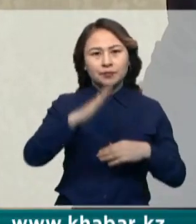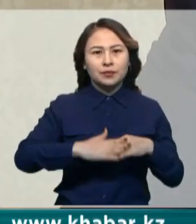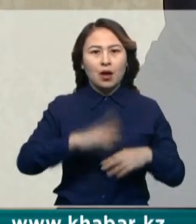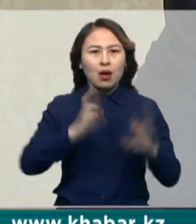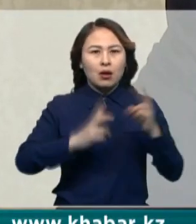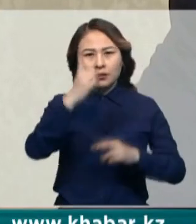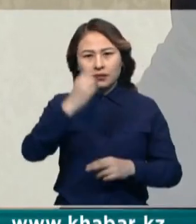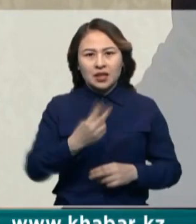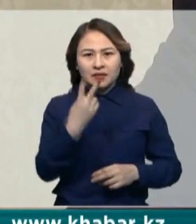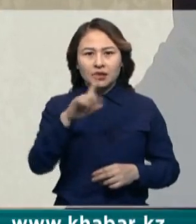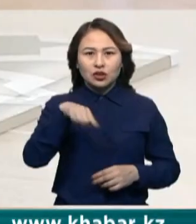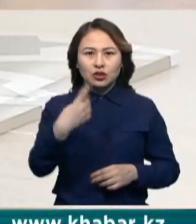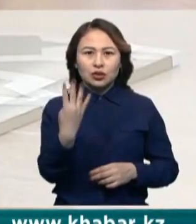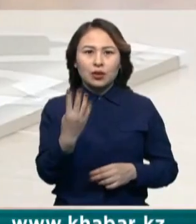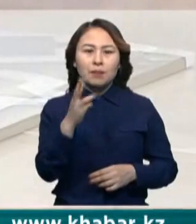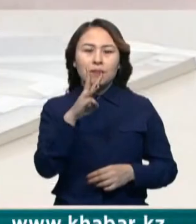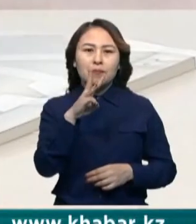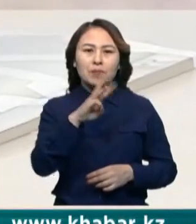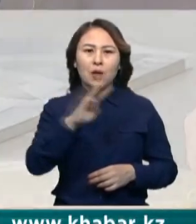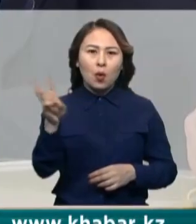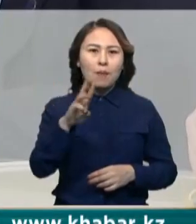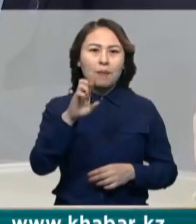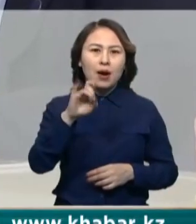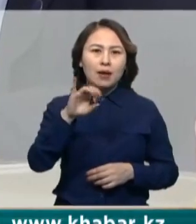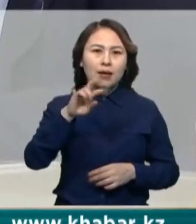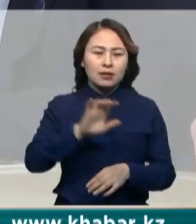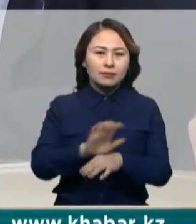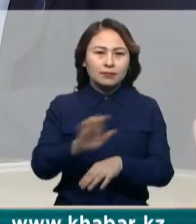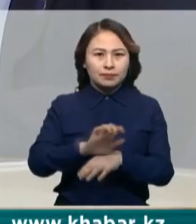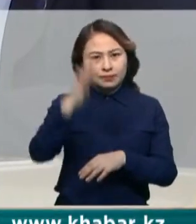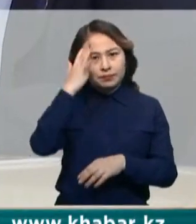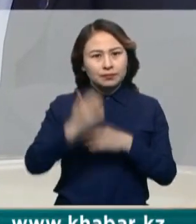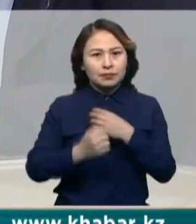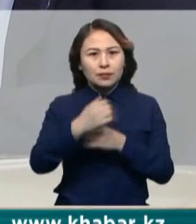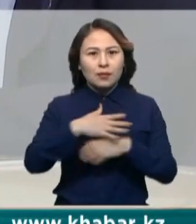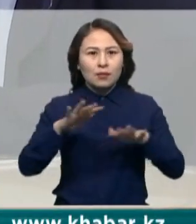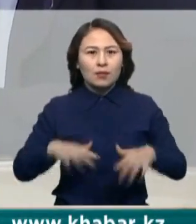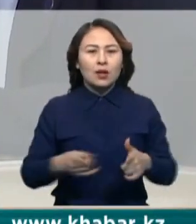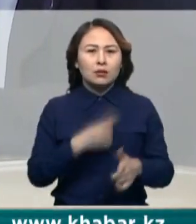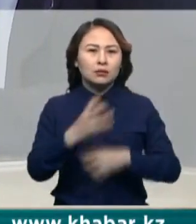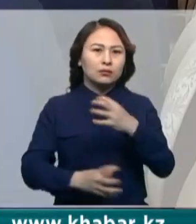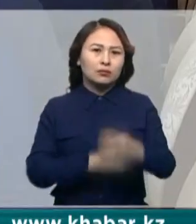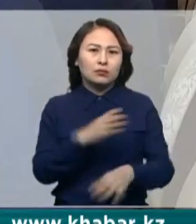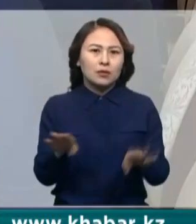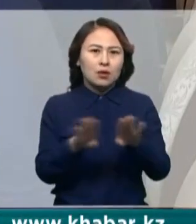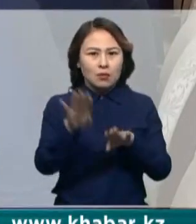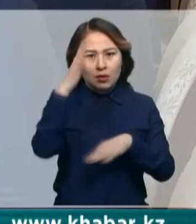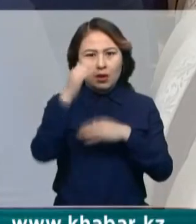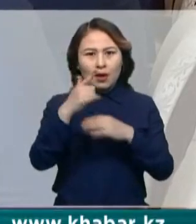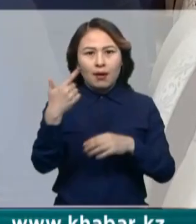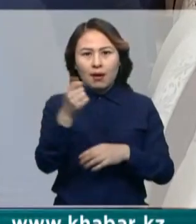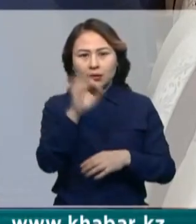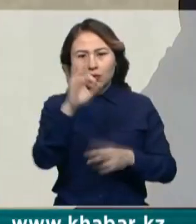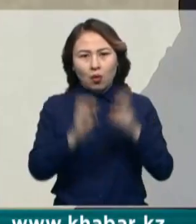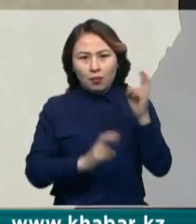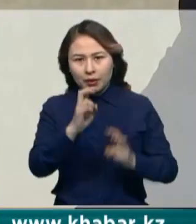күніне 2,4 миллион баррельге дейін мұнай өндіреді. Кездесу барысында тараптар әлемдік нарық мұнай мен газ өндірісі